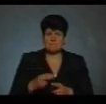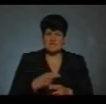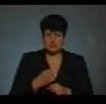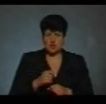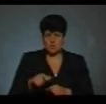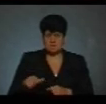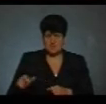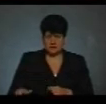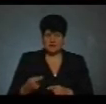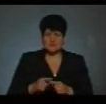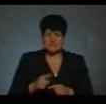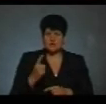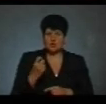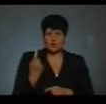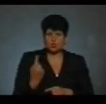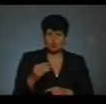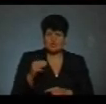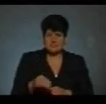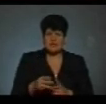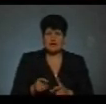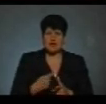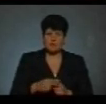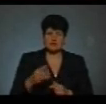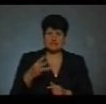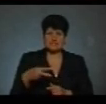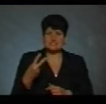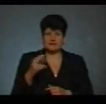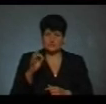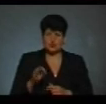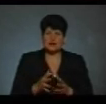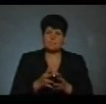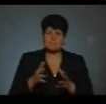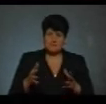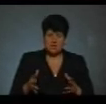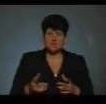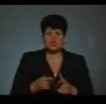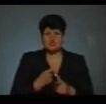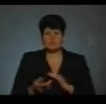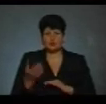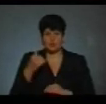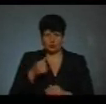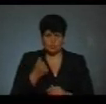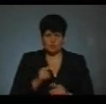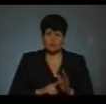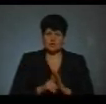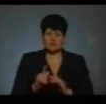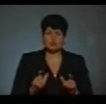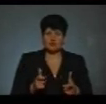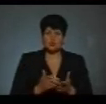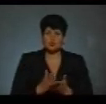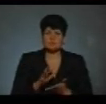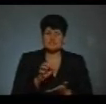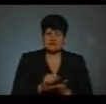її словами, це на 101 тисячу або на 32% більше, ніж за цей же період минулого року. З початку карантину в службі